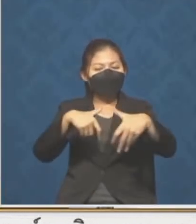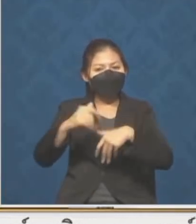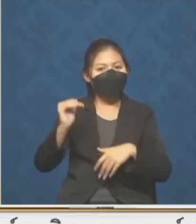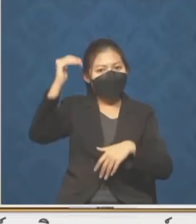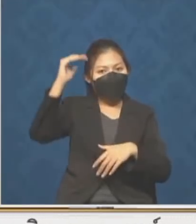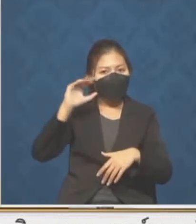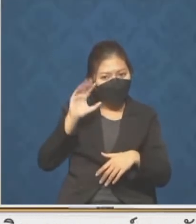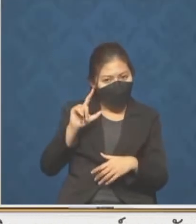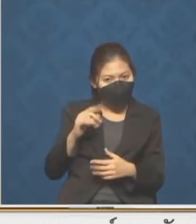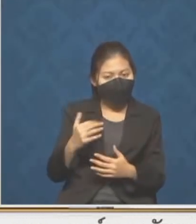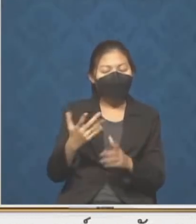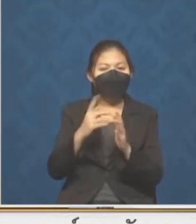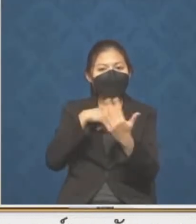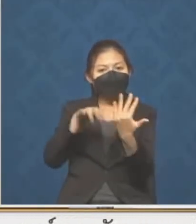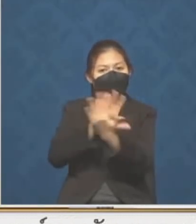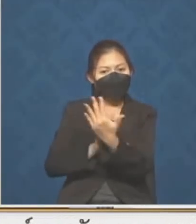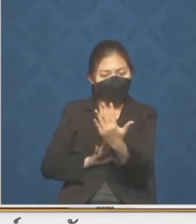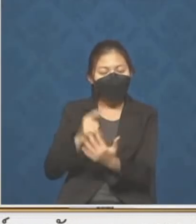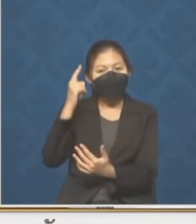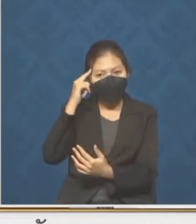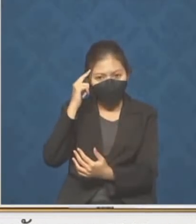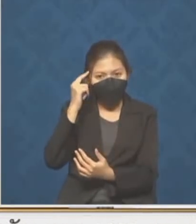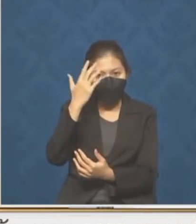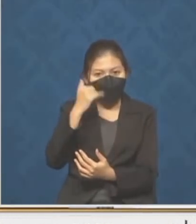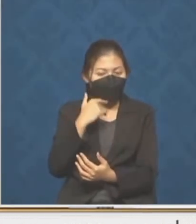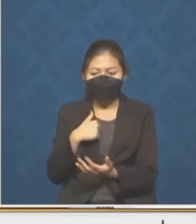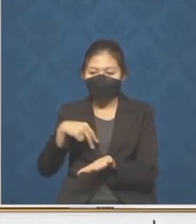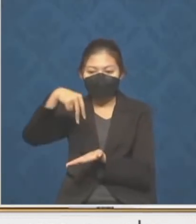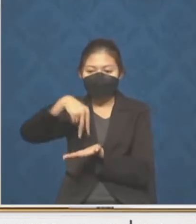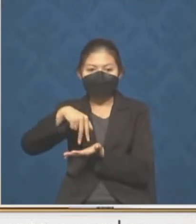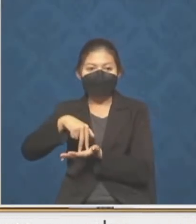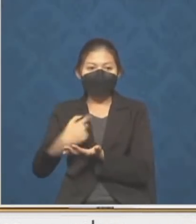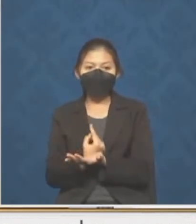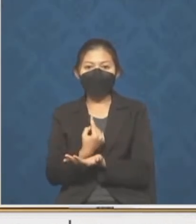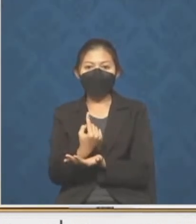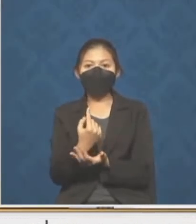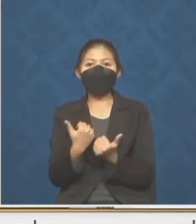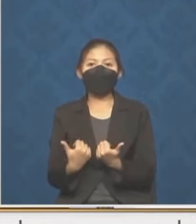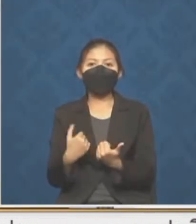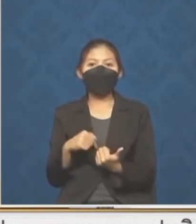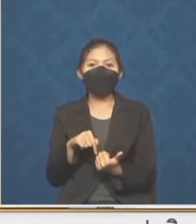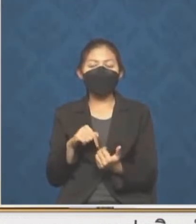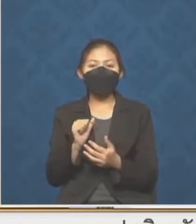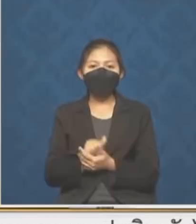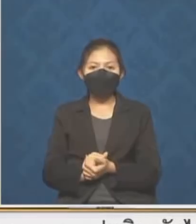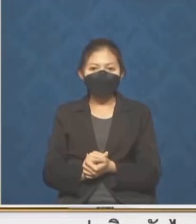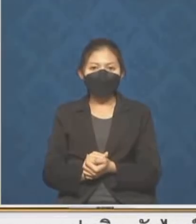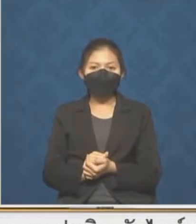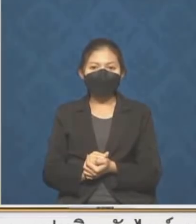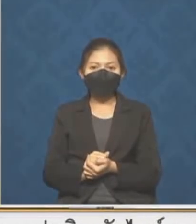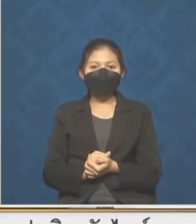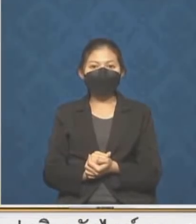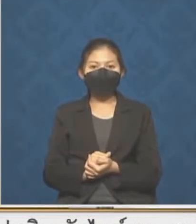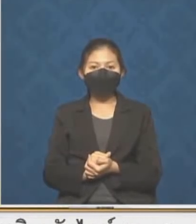ยทั้งประเทศนะคงรู้ดีฮะไม่งั้นผมไม่มายืนอยู่คนเดียวโดดเดี่ยวอยู่ตรงเนี้ยนะฮะ